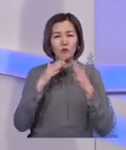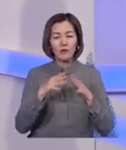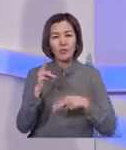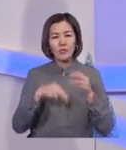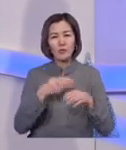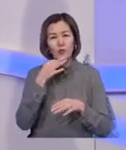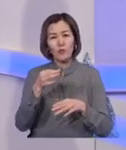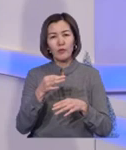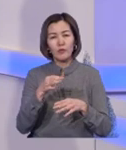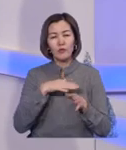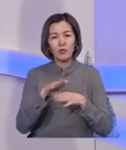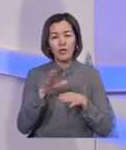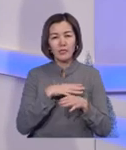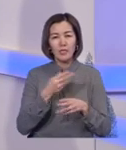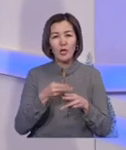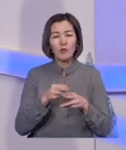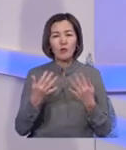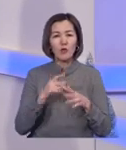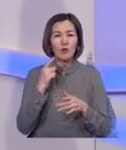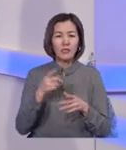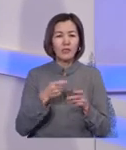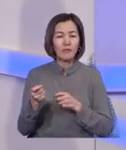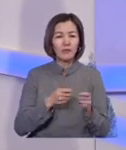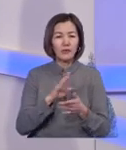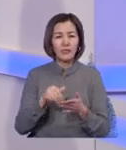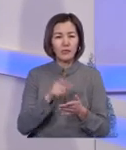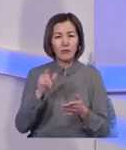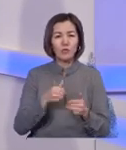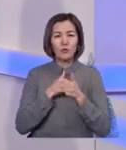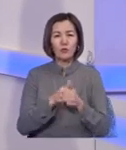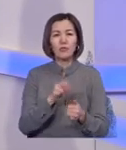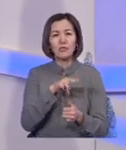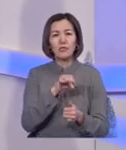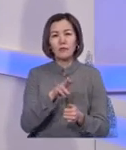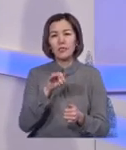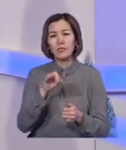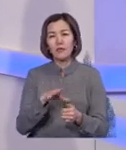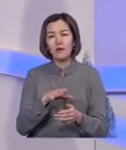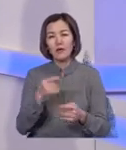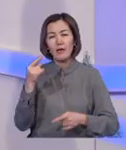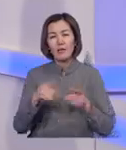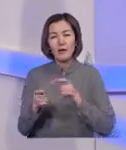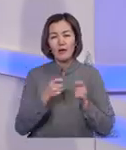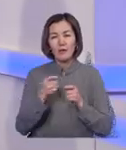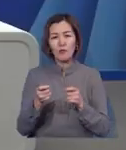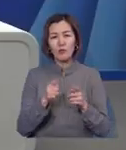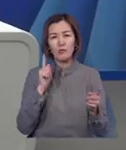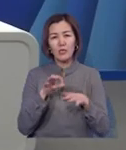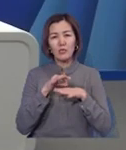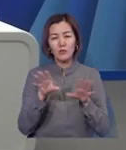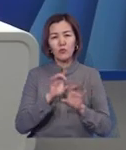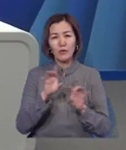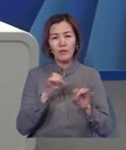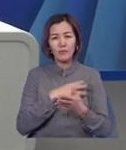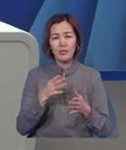салу тәжірибесі шеңберінде жүзеге асады. Бұл туралы ауыл шаруашылығы басқармасы басшысының орынбасары Димаш Сыдықов бақ өкілдерімен кездесу барысында